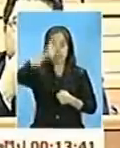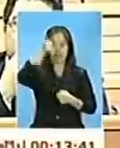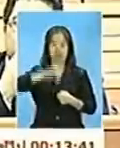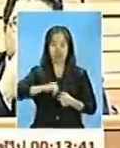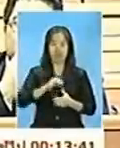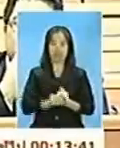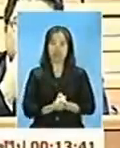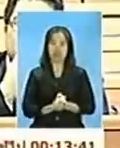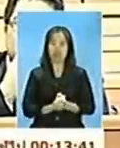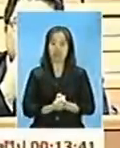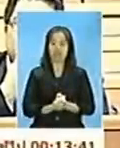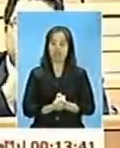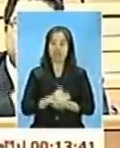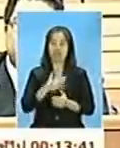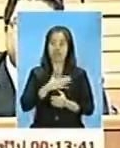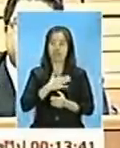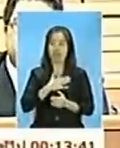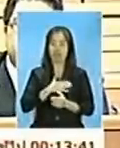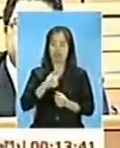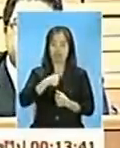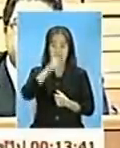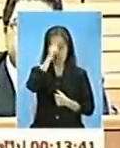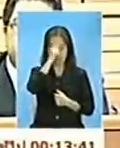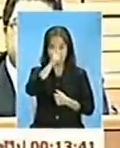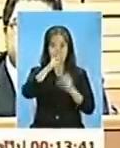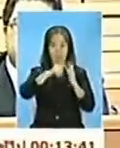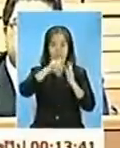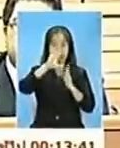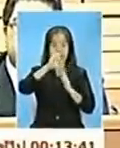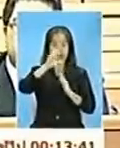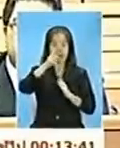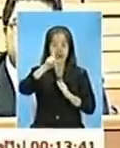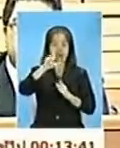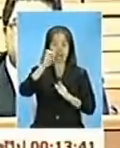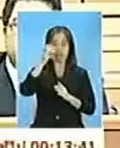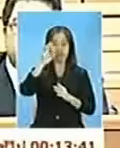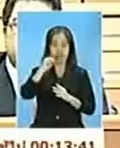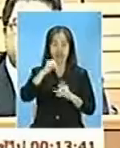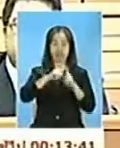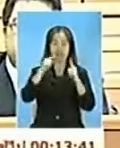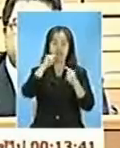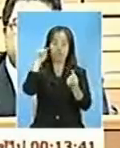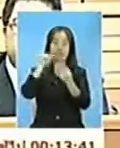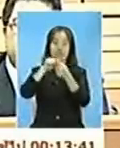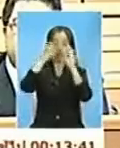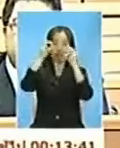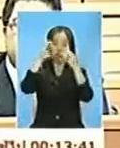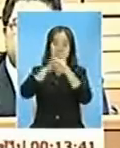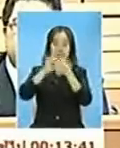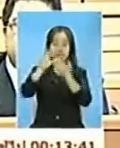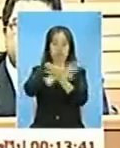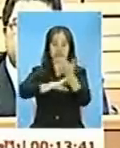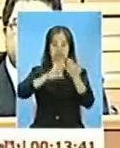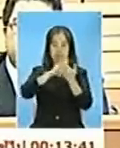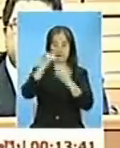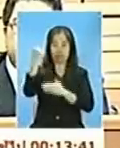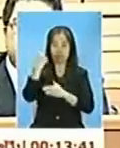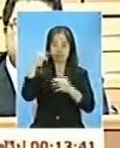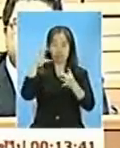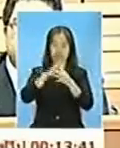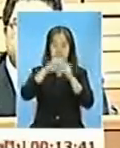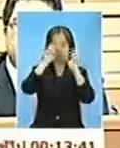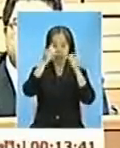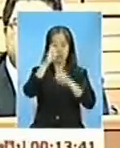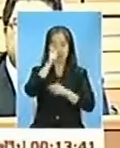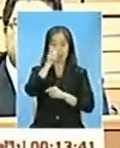ท่านร้อยตำรวจเฉลิมผมนี่เคารพท่านนะแต่ผมพูดถึงความมั่นคงของประเทศผมพูดถึงตม.ที่รับ600ไปเข้าแต่ช่อง6